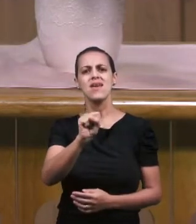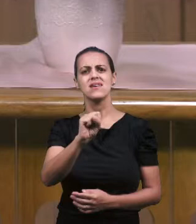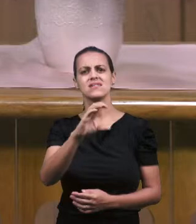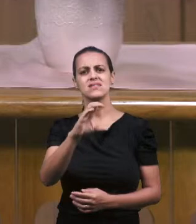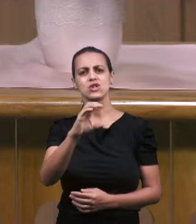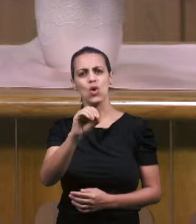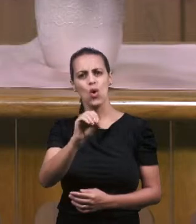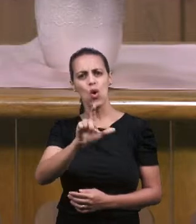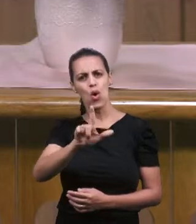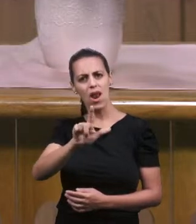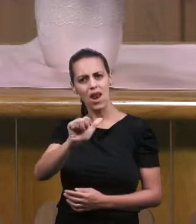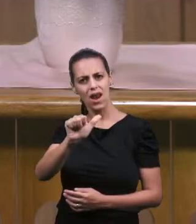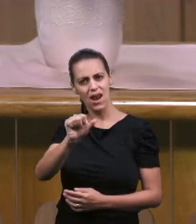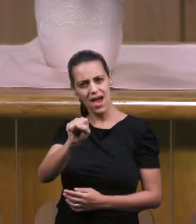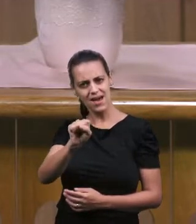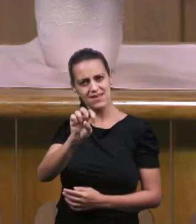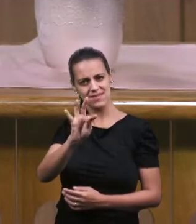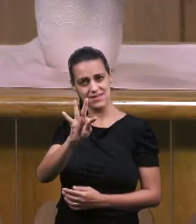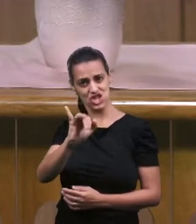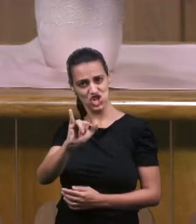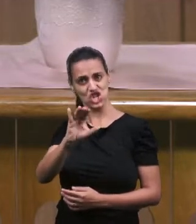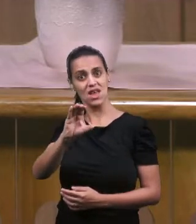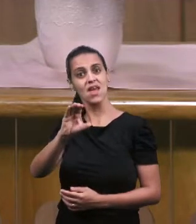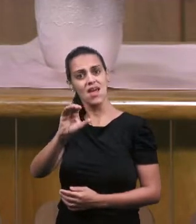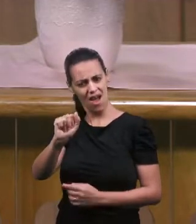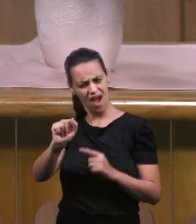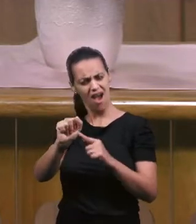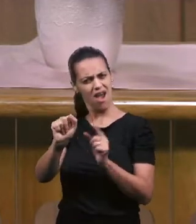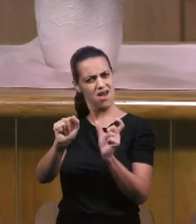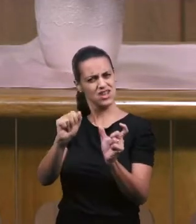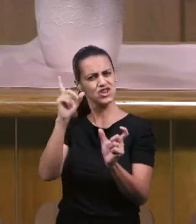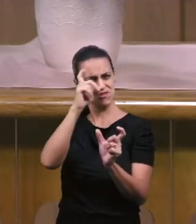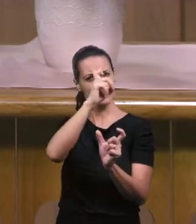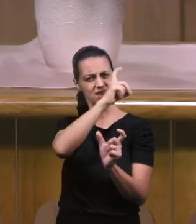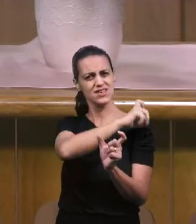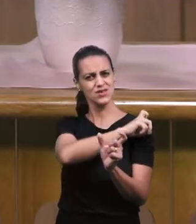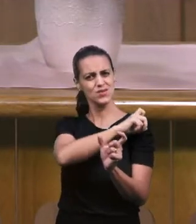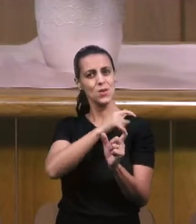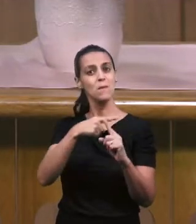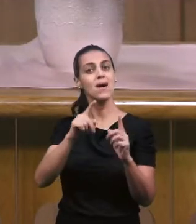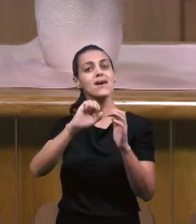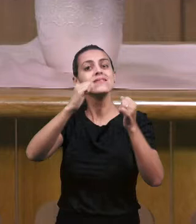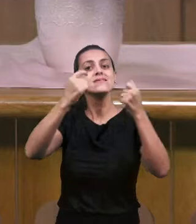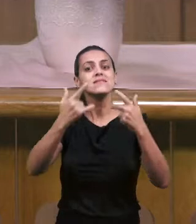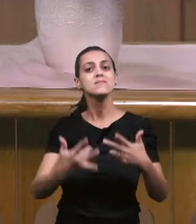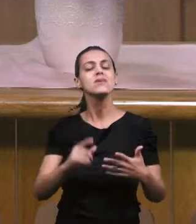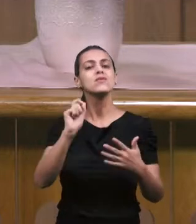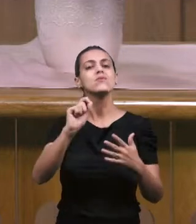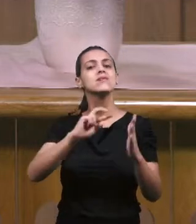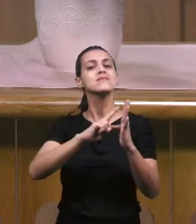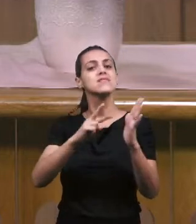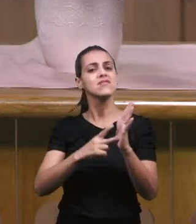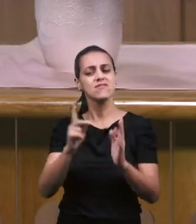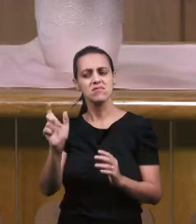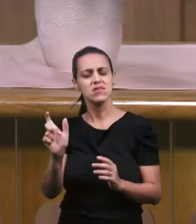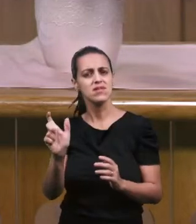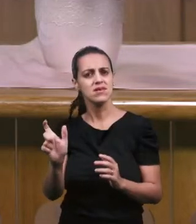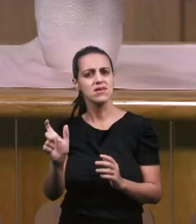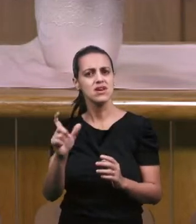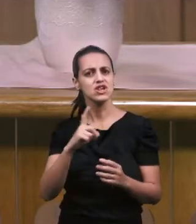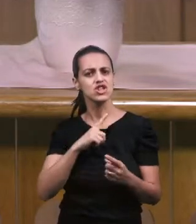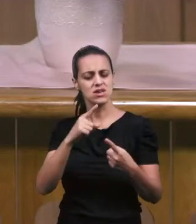dit scolastique, c'est un mot un peu difficile, mais c'est simple de comprendre, elle a groupé trois